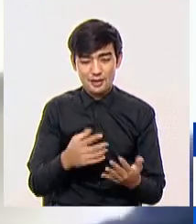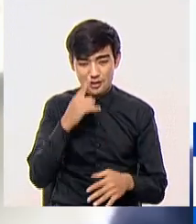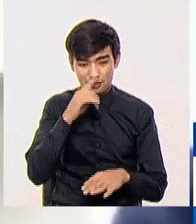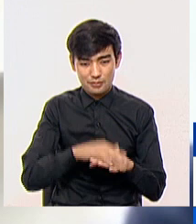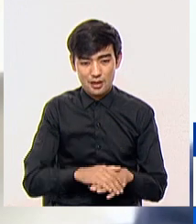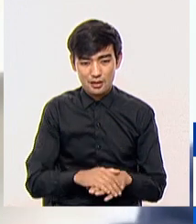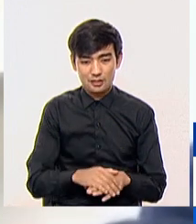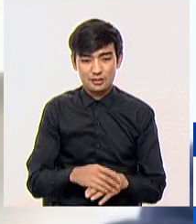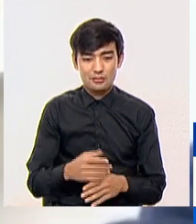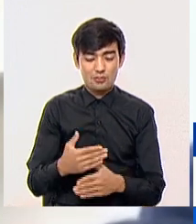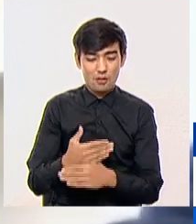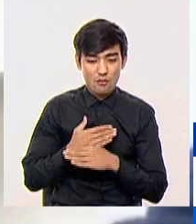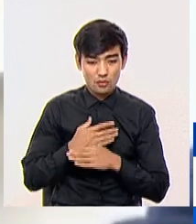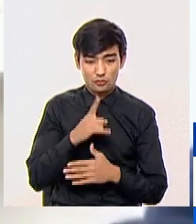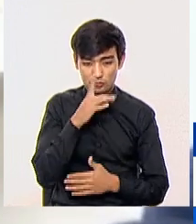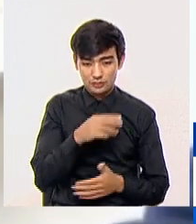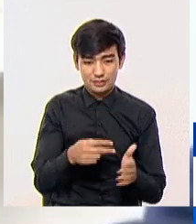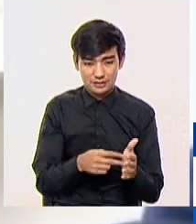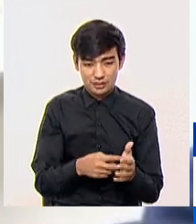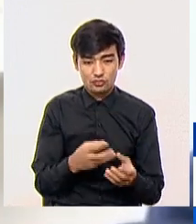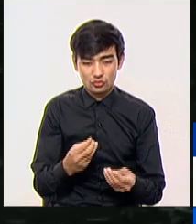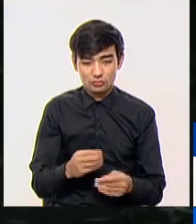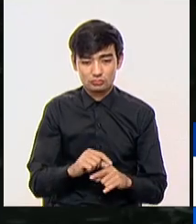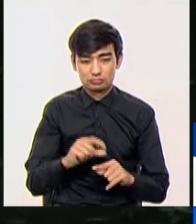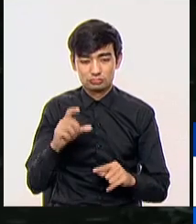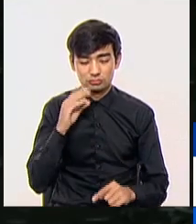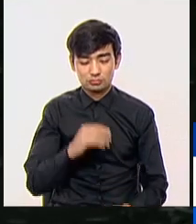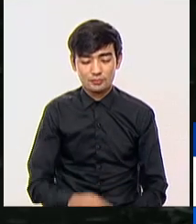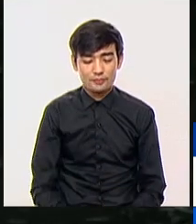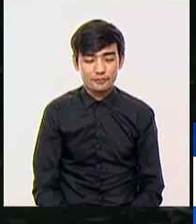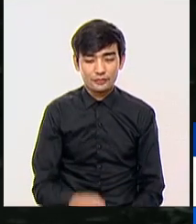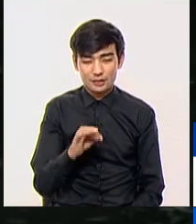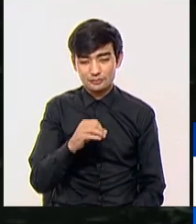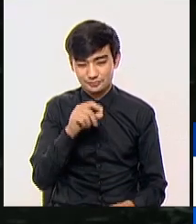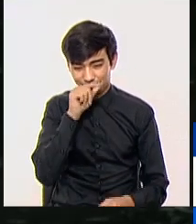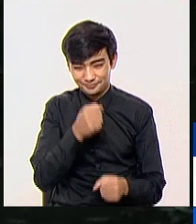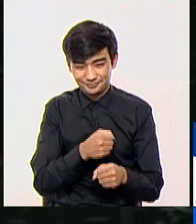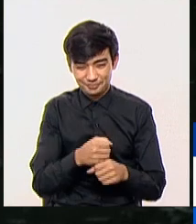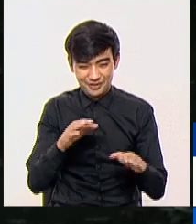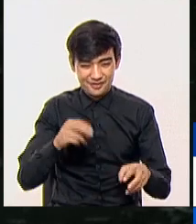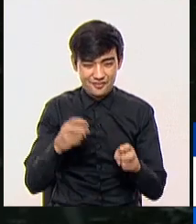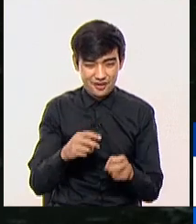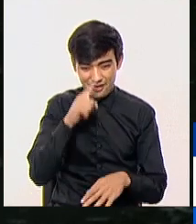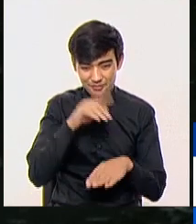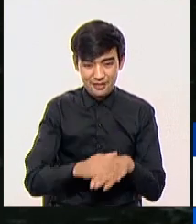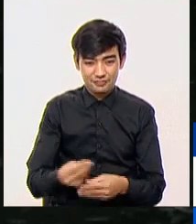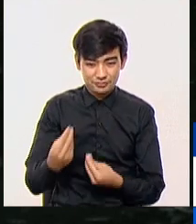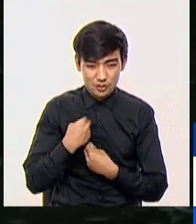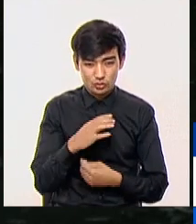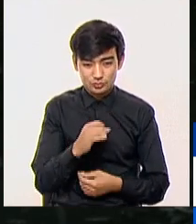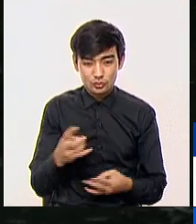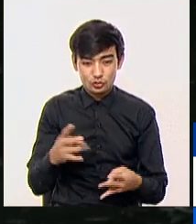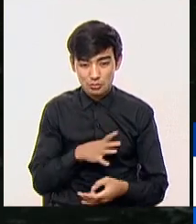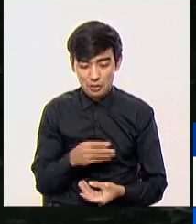үкімет жақтан көмек болмаса, баға көтерілуі мүмкін. Құс өсірушілер оның үстіне үкіметтен өздеріне тиесілі субсидияны әлі ала